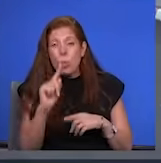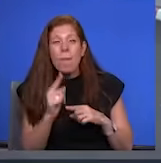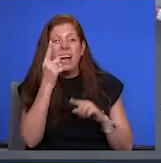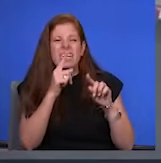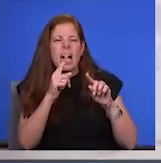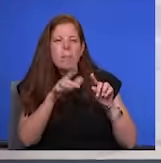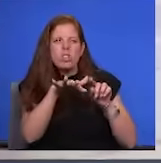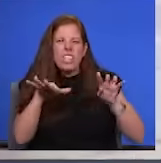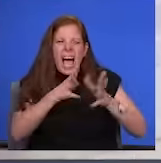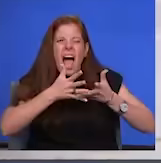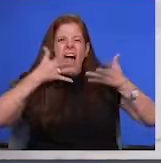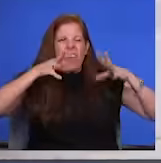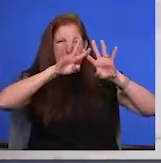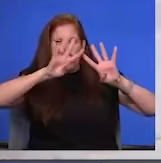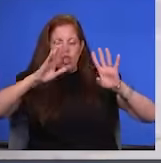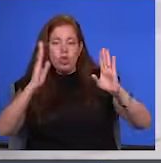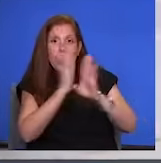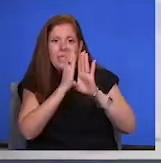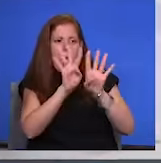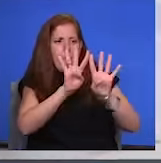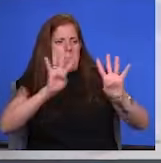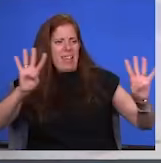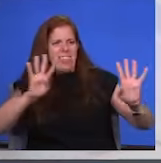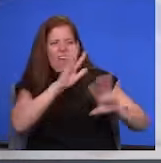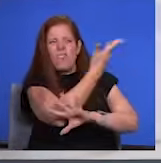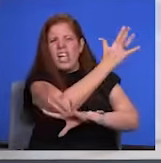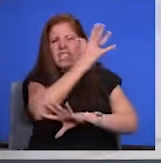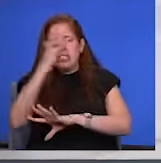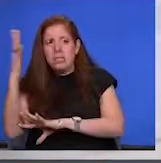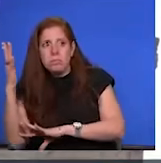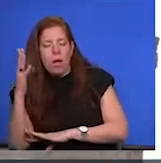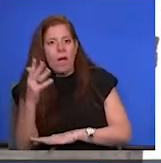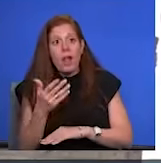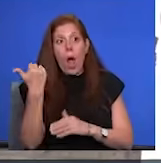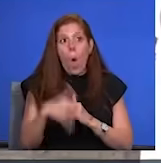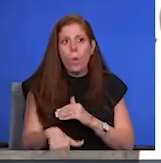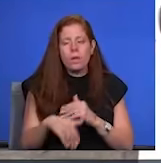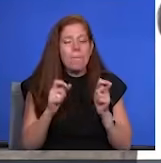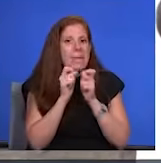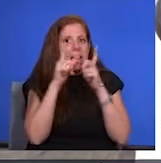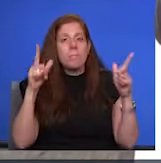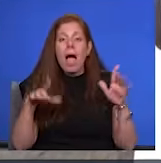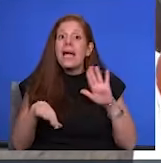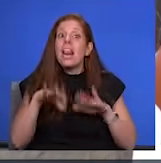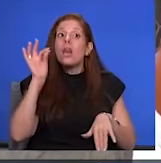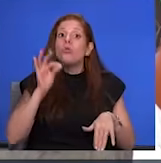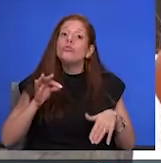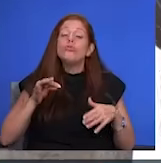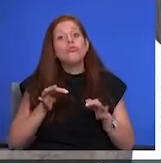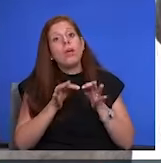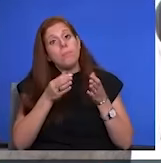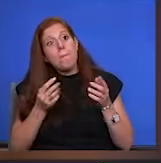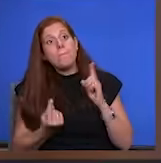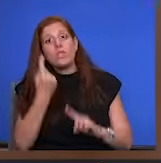בגדר ועצים גבוהים, אבל לאחרונה, בתדמה כמעט מוחלטת, גילו שנולד להם פארק חדש,